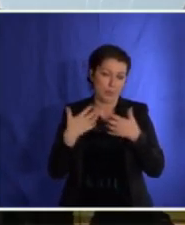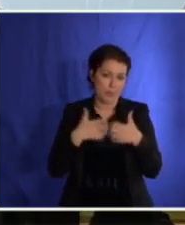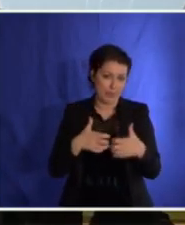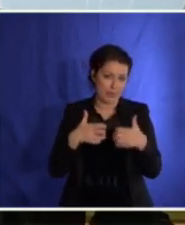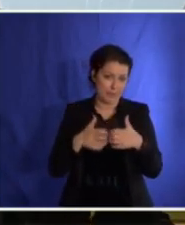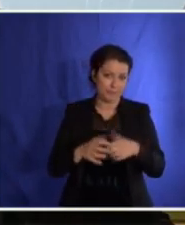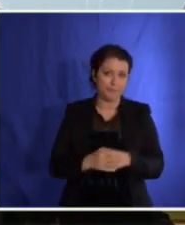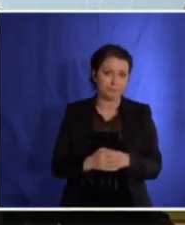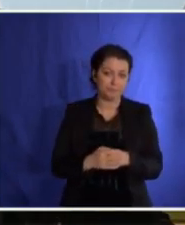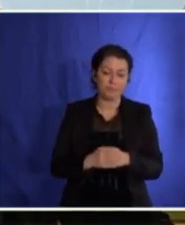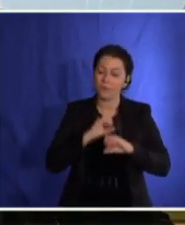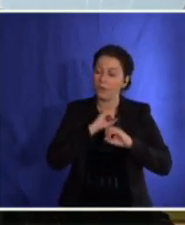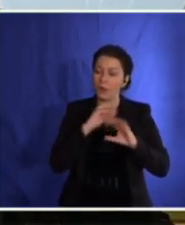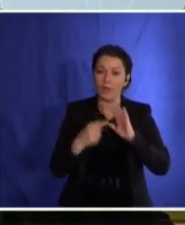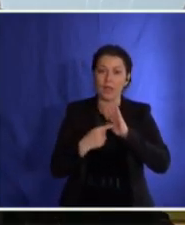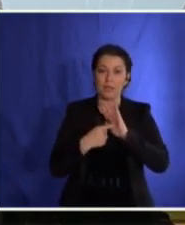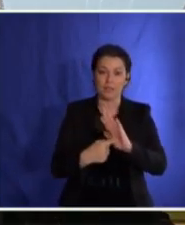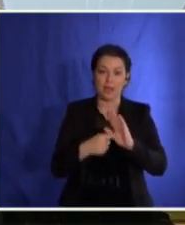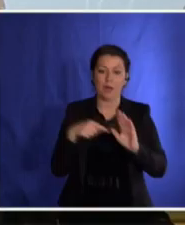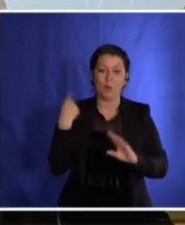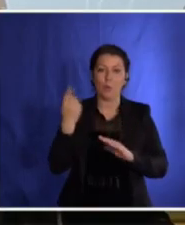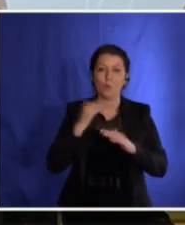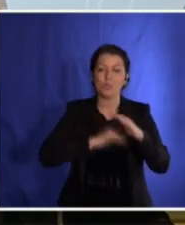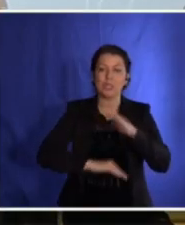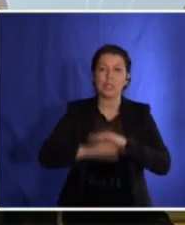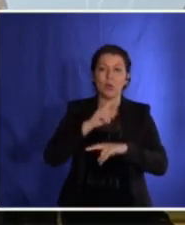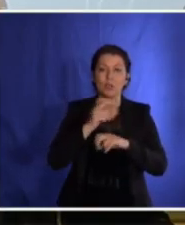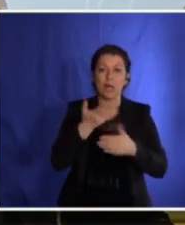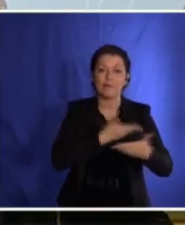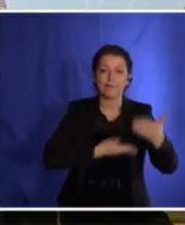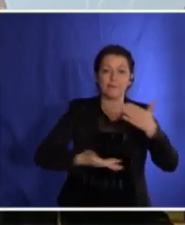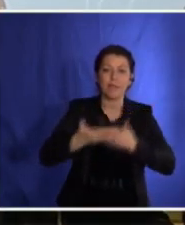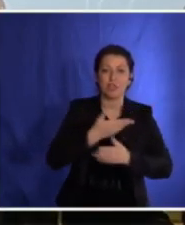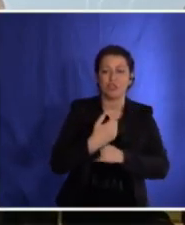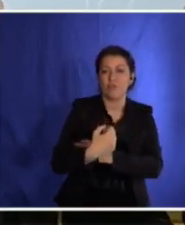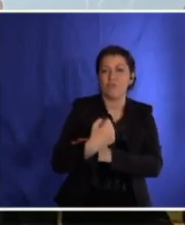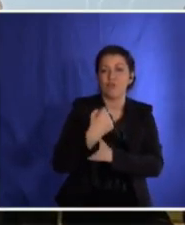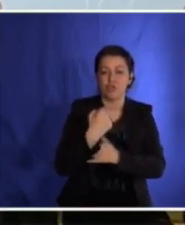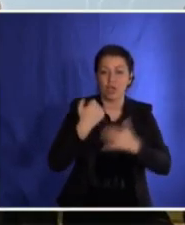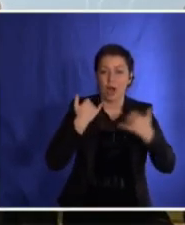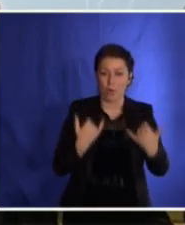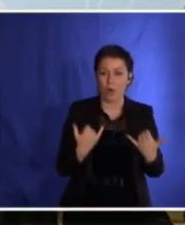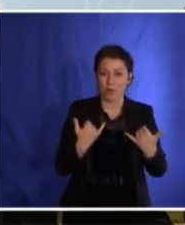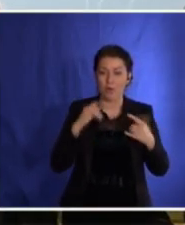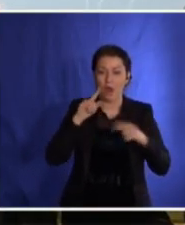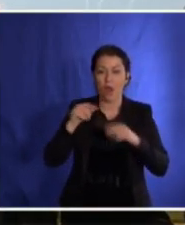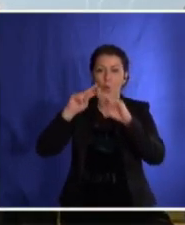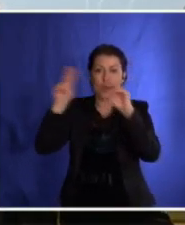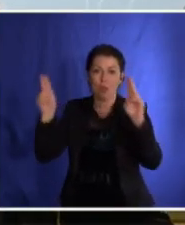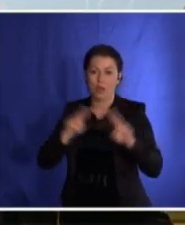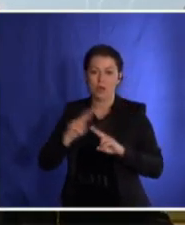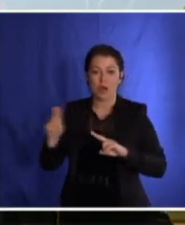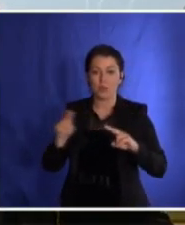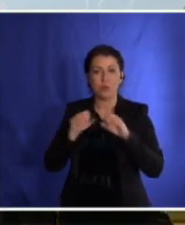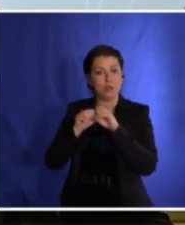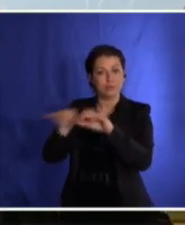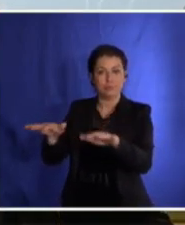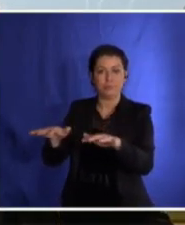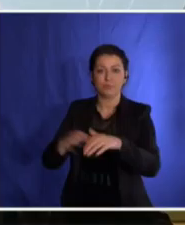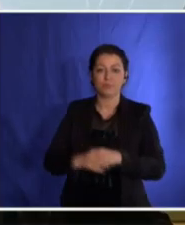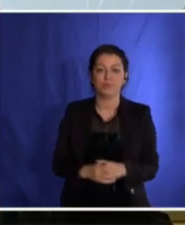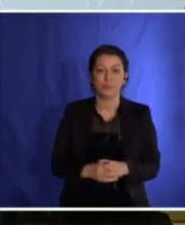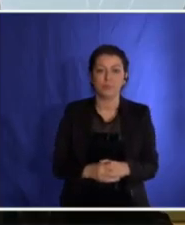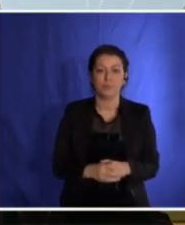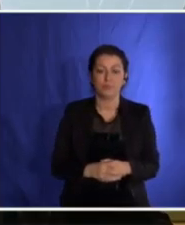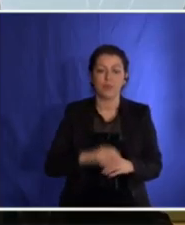zeigt, wie stark unsere niederösterreichische Wirtschaft heute international verflochten ist.